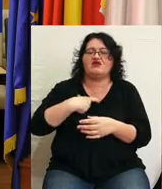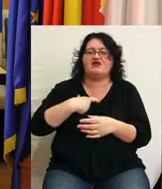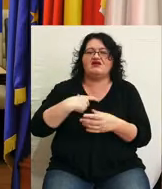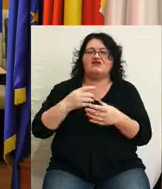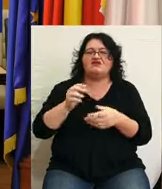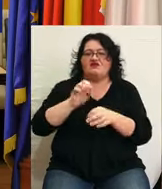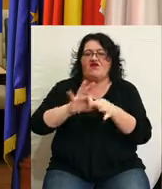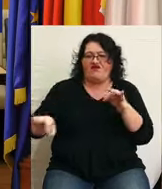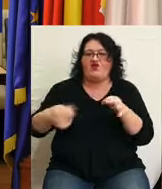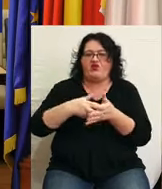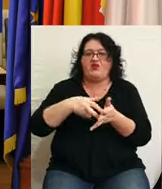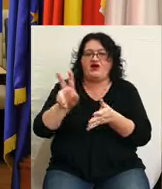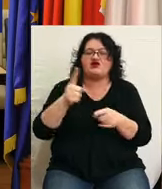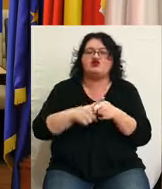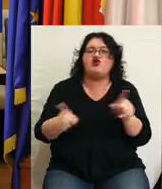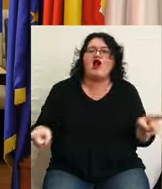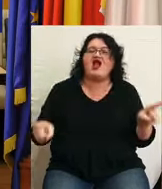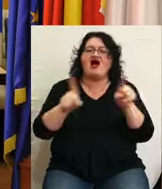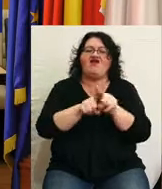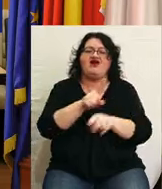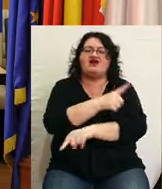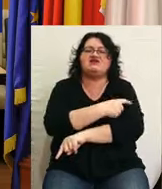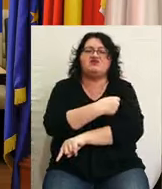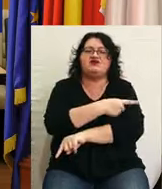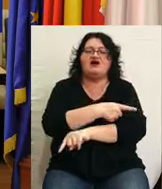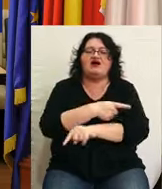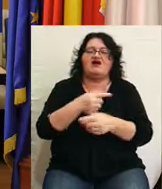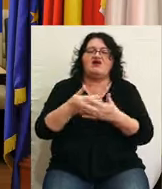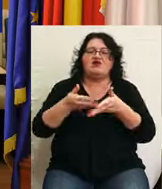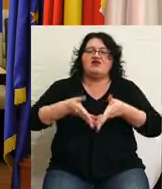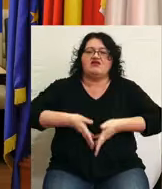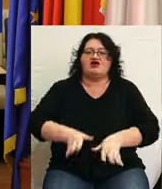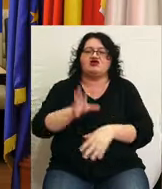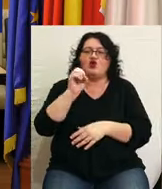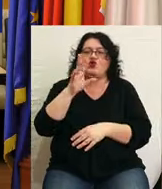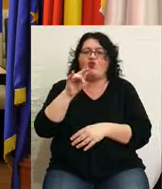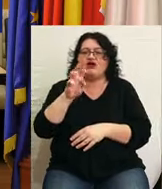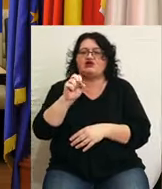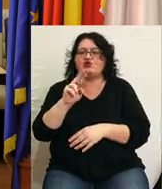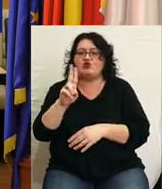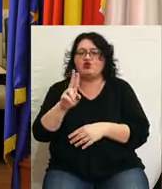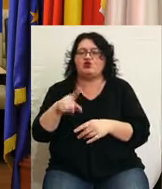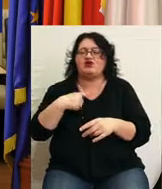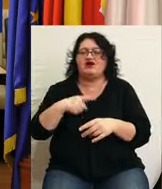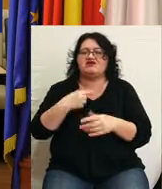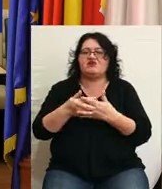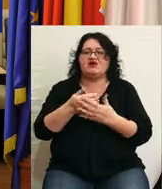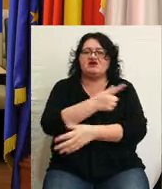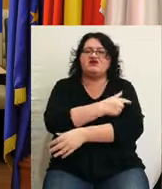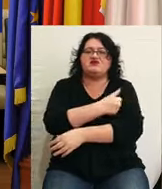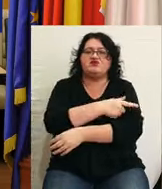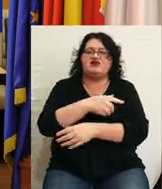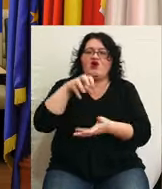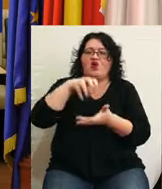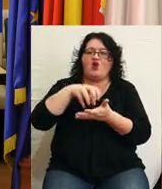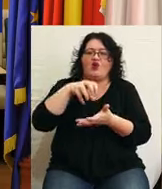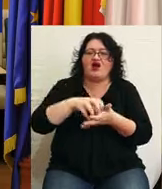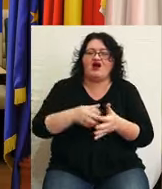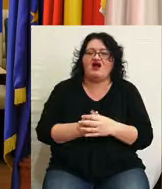aprindă, și la fel și maternitatea Odobescu, în subordinea Spitalului